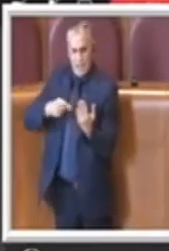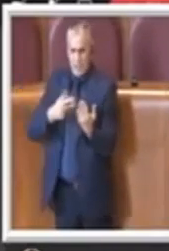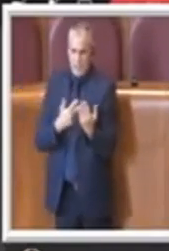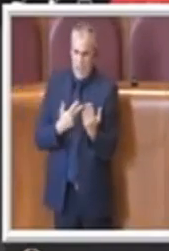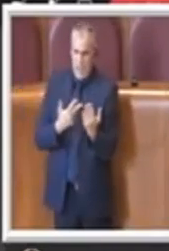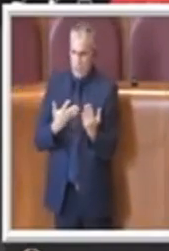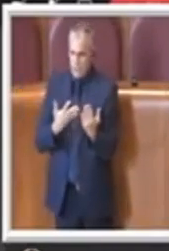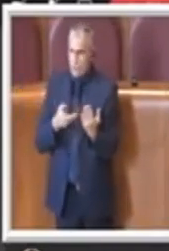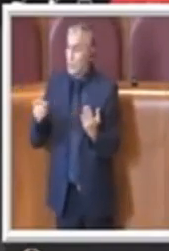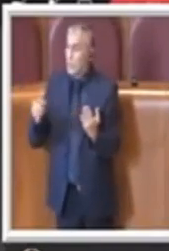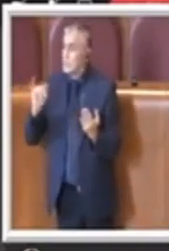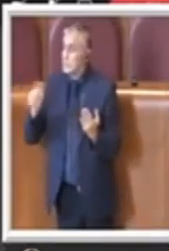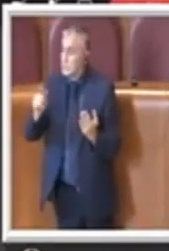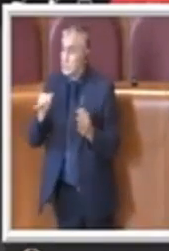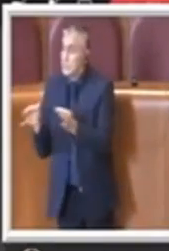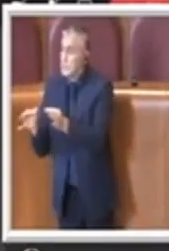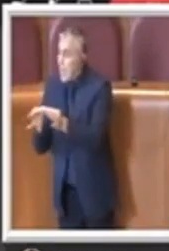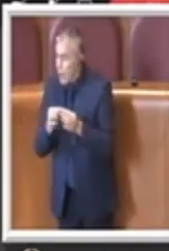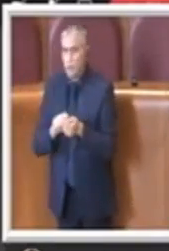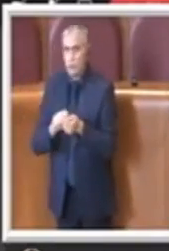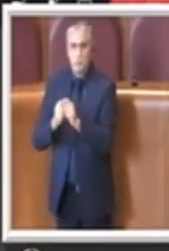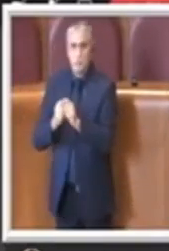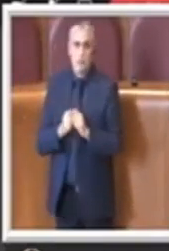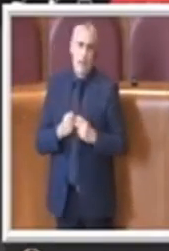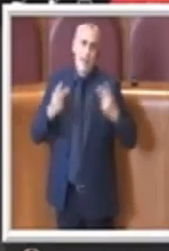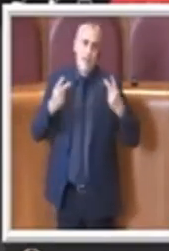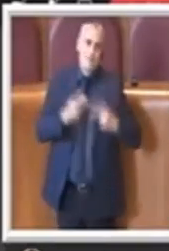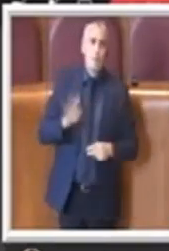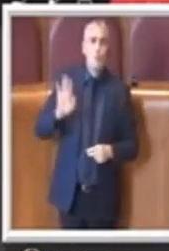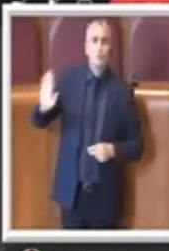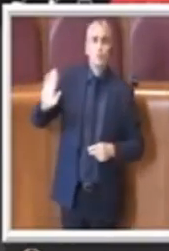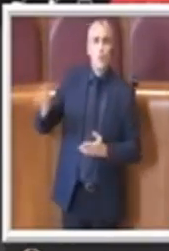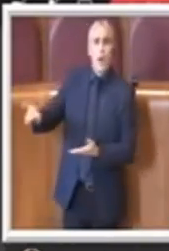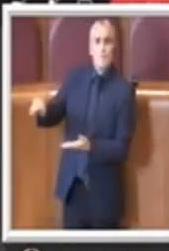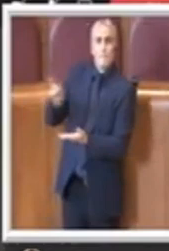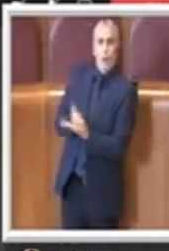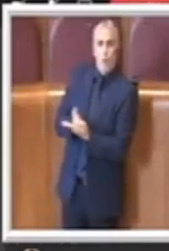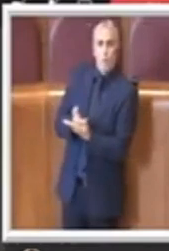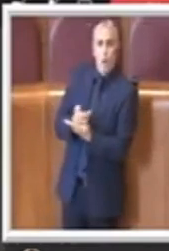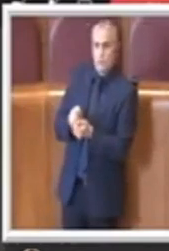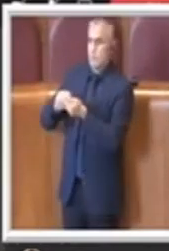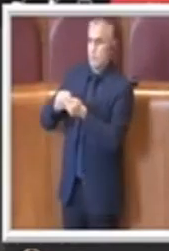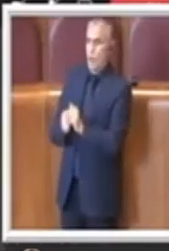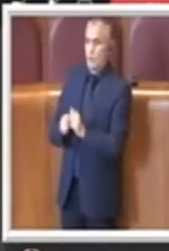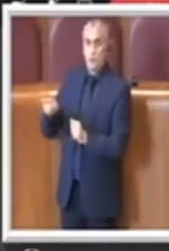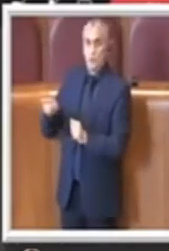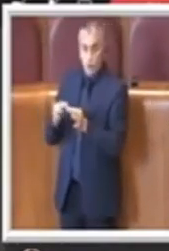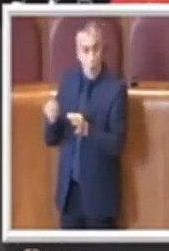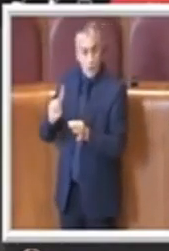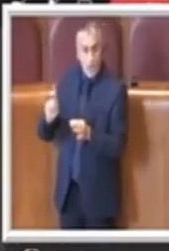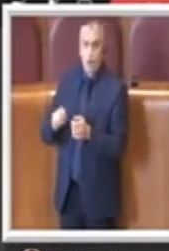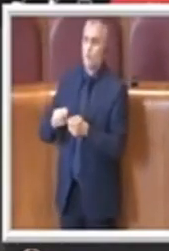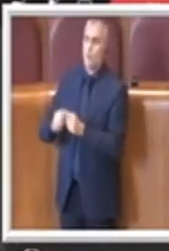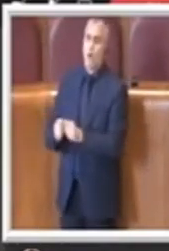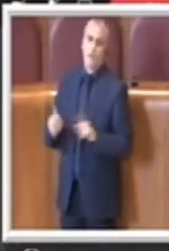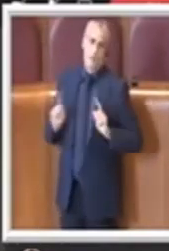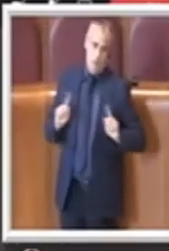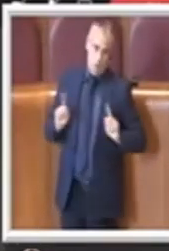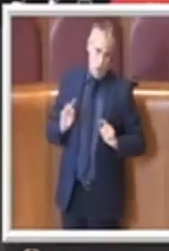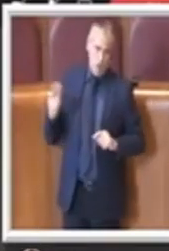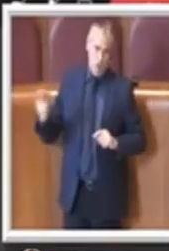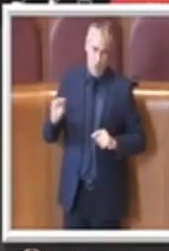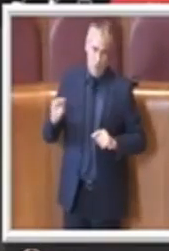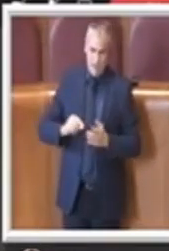popolare siano d'accordo perché odio non tocca il lavoro di un altro se loro non sono d'accordo e dovremmo